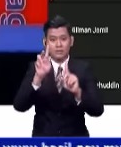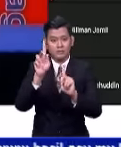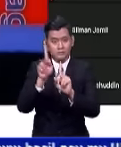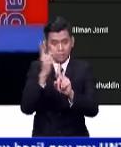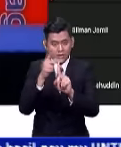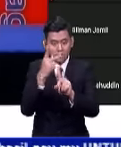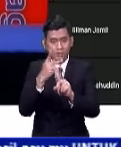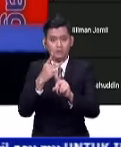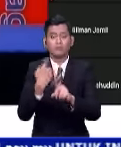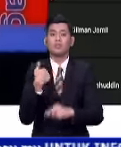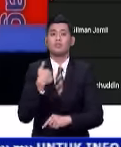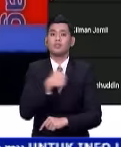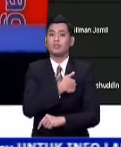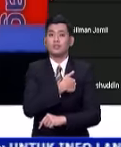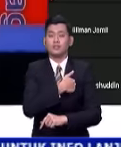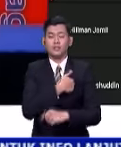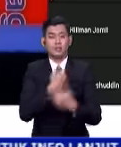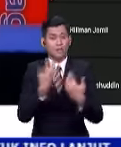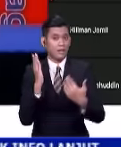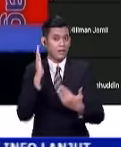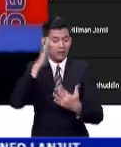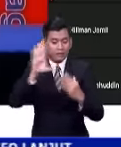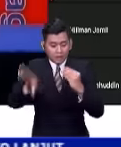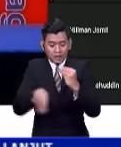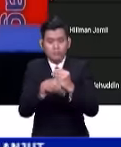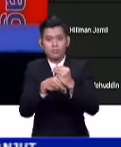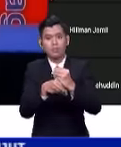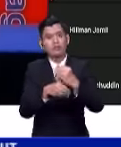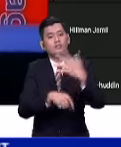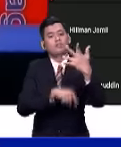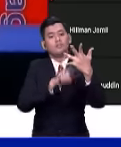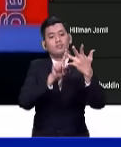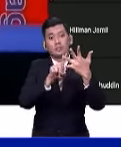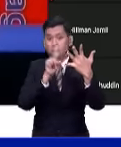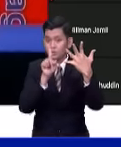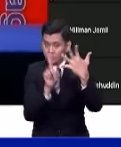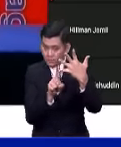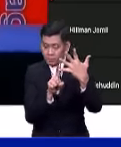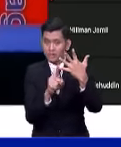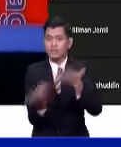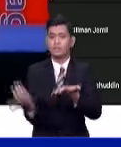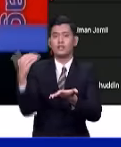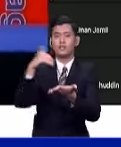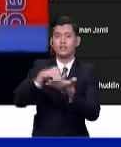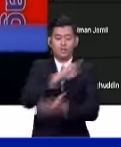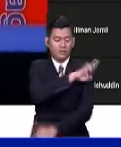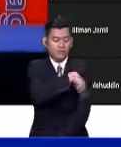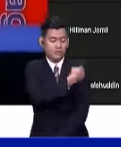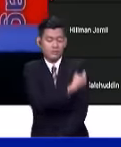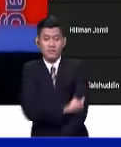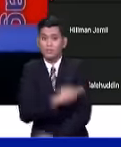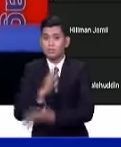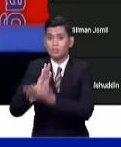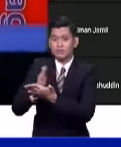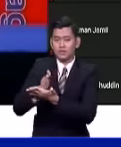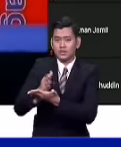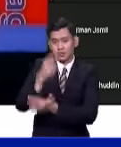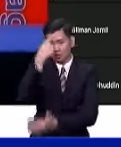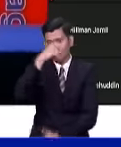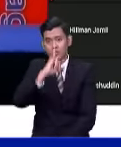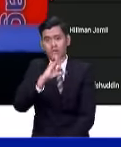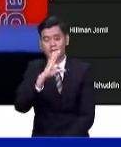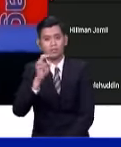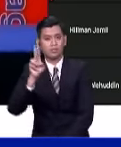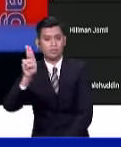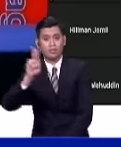untuk mewujudkan 2 lagi hospital Medan. Walaupun saya dah sebut di dalam PC